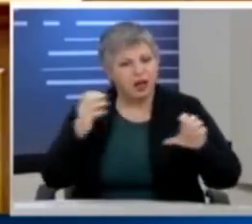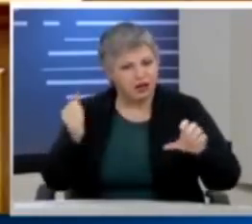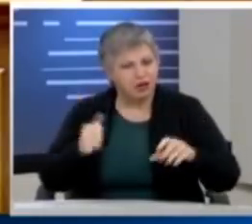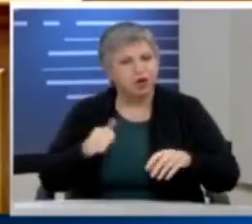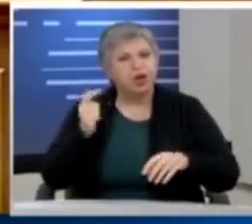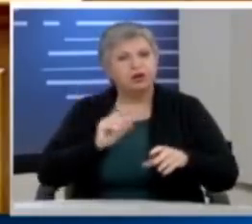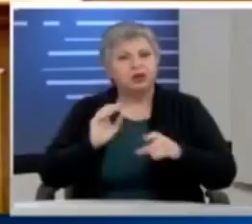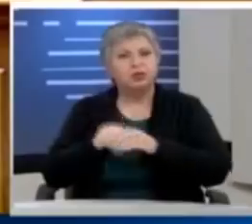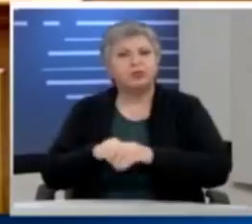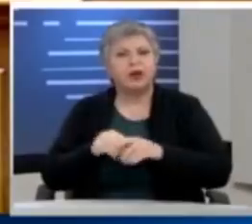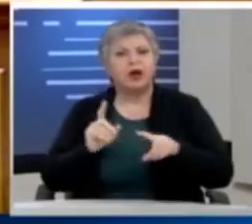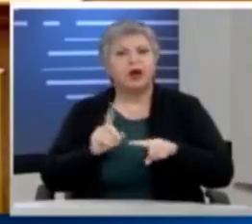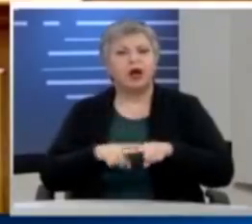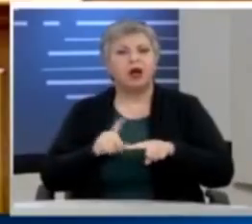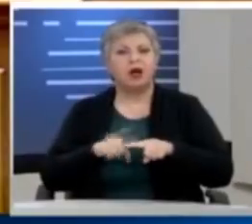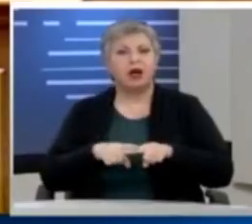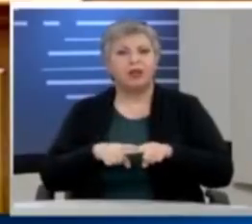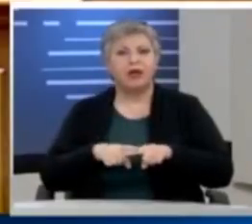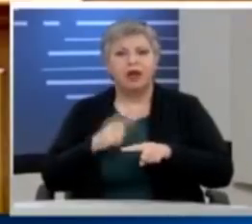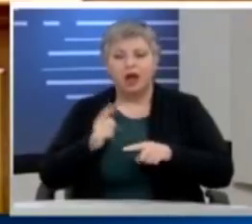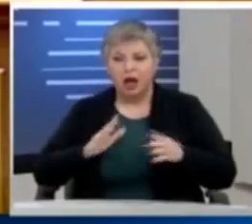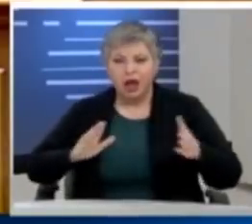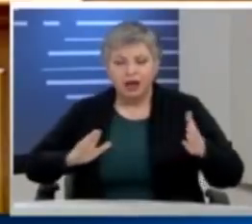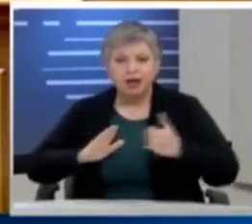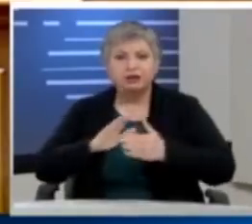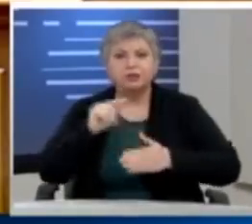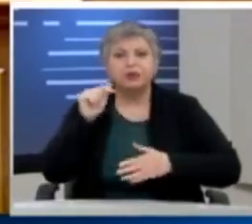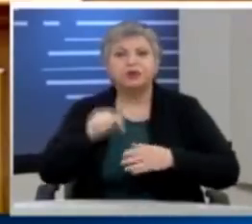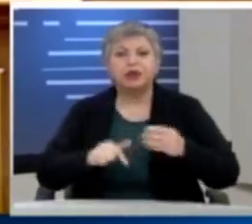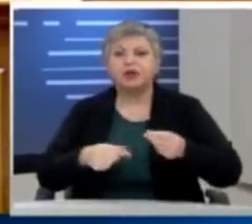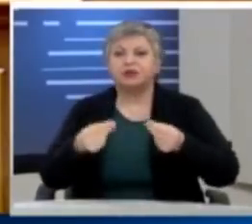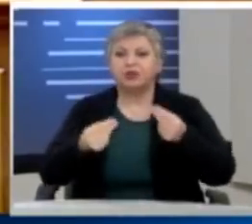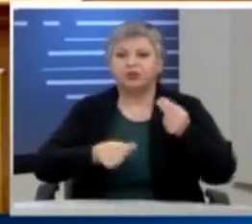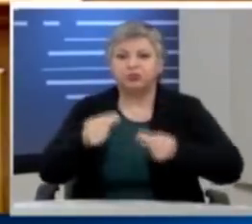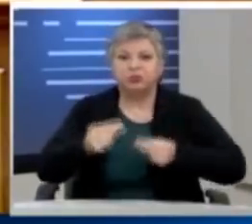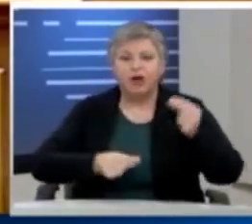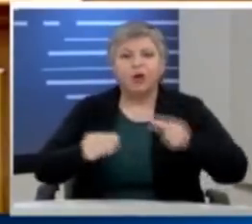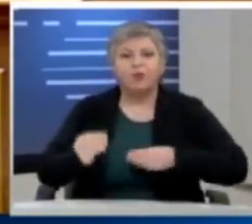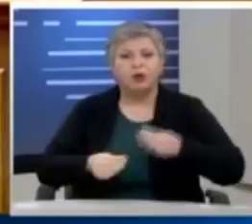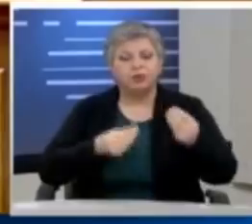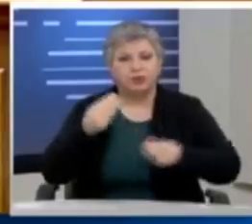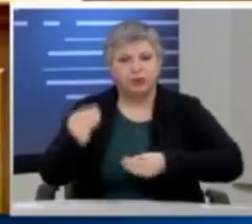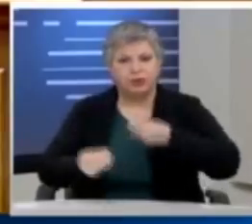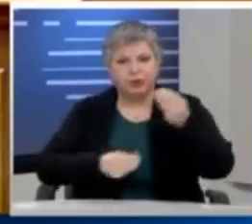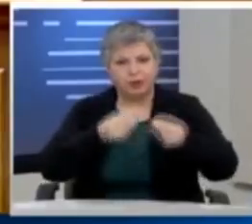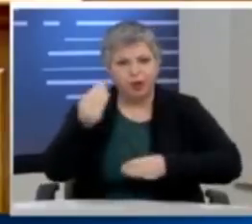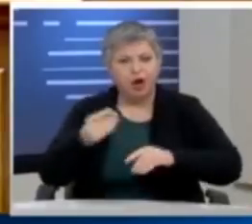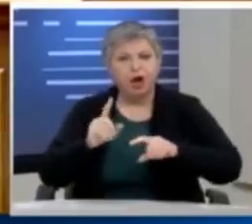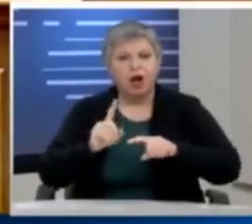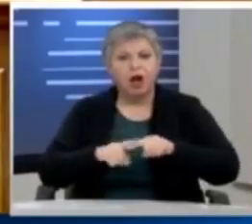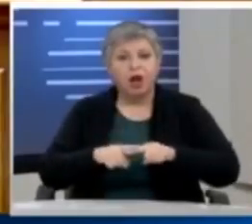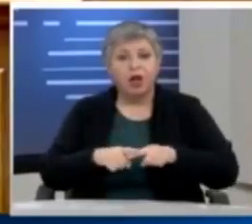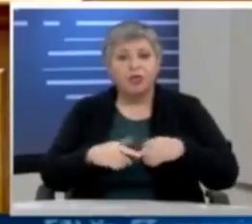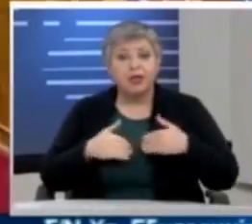και τα λιγότερα εργαλεία για να αντιμετωπίσει τα όποια περίπλοκα προβλήματα υπάρχουν. Ορίστε και αυτό για τα